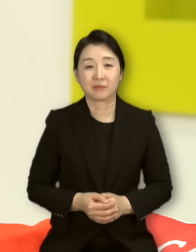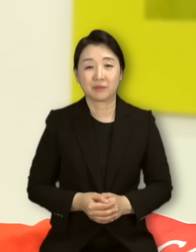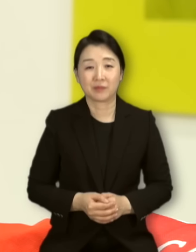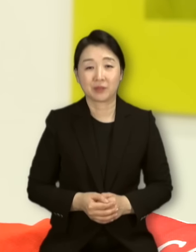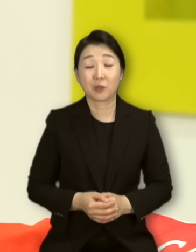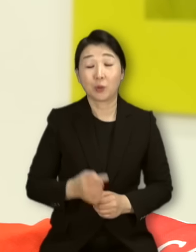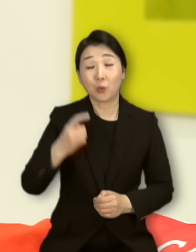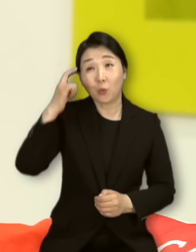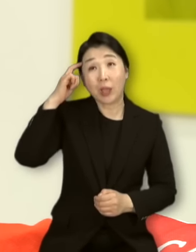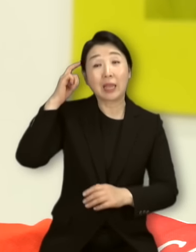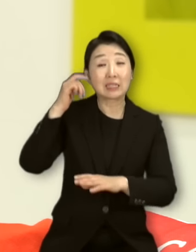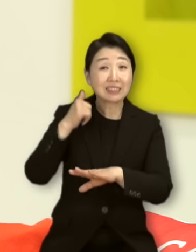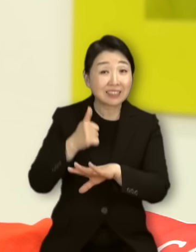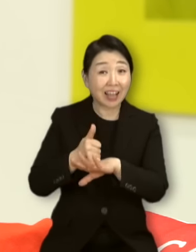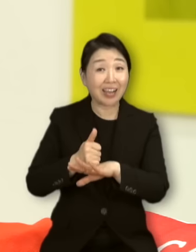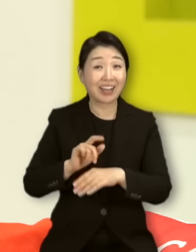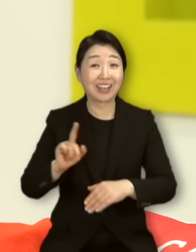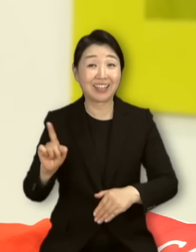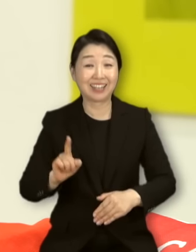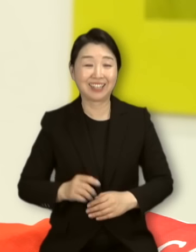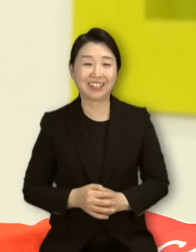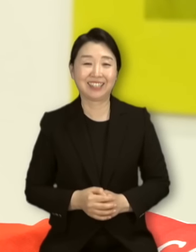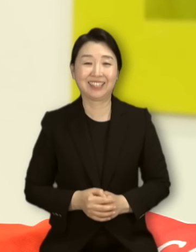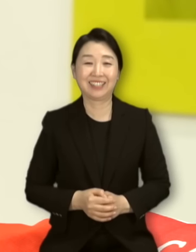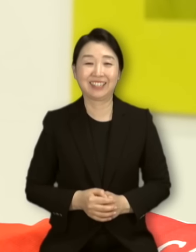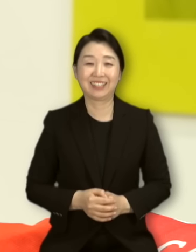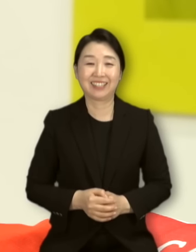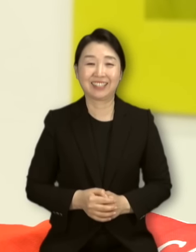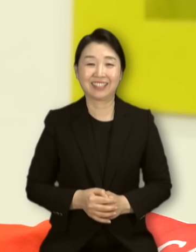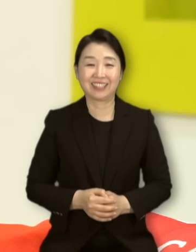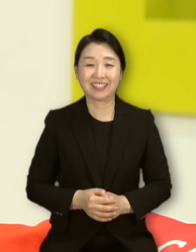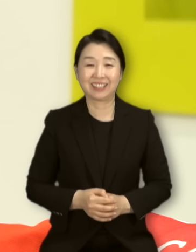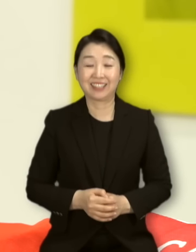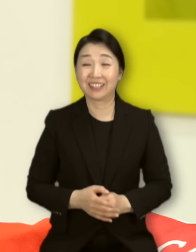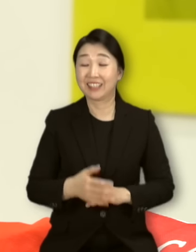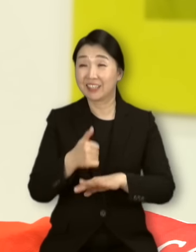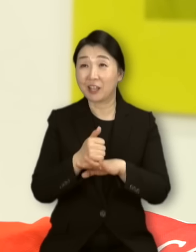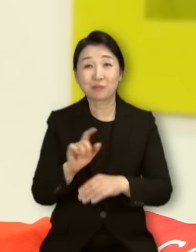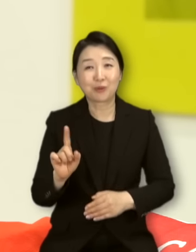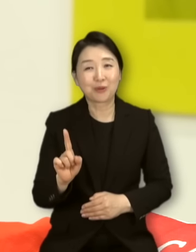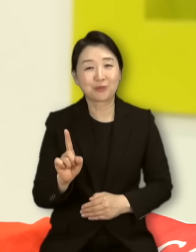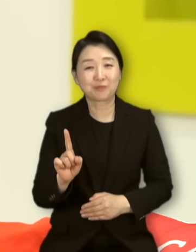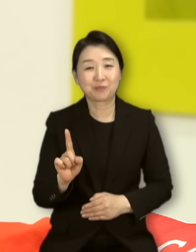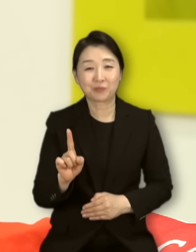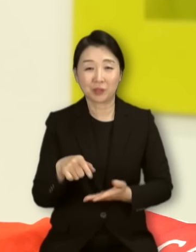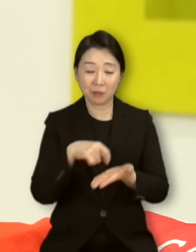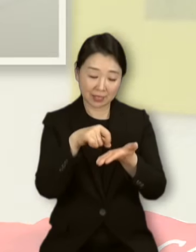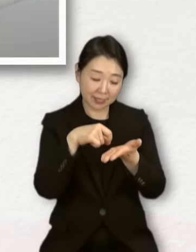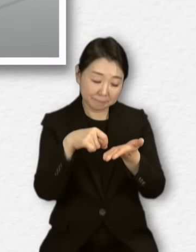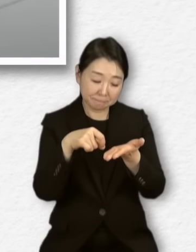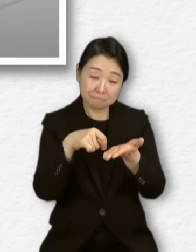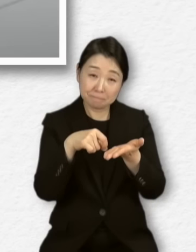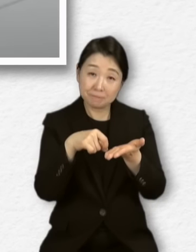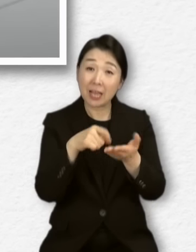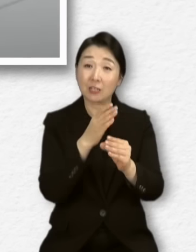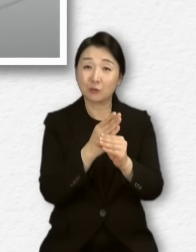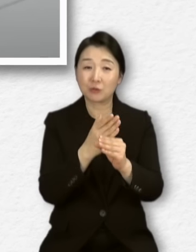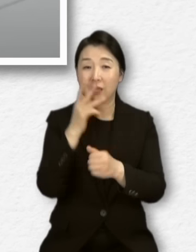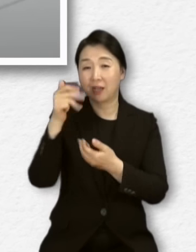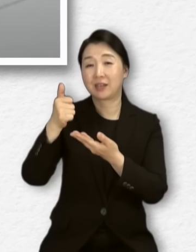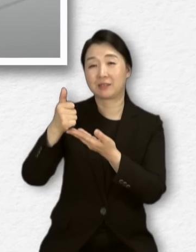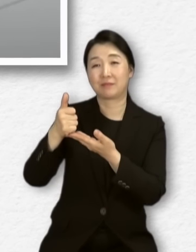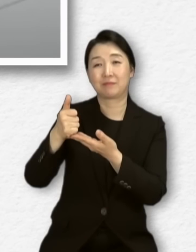그건 그거고 이제 나중에 이제 나면서 제가이 이계를 쓰고 이렇게 하는데